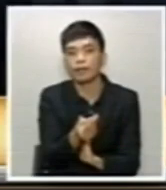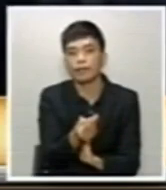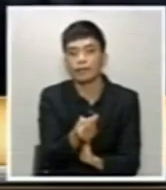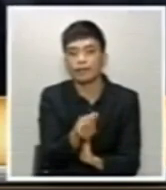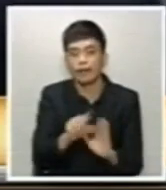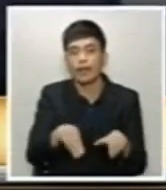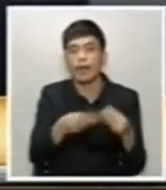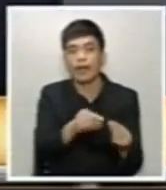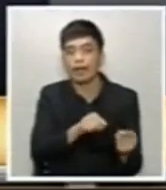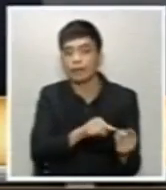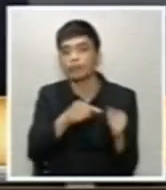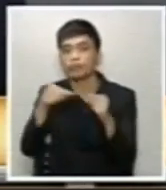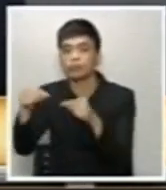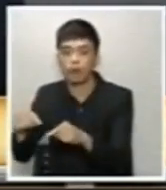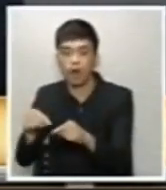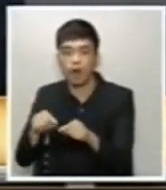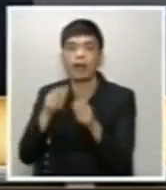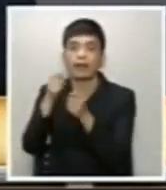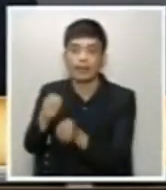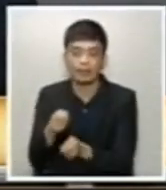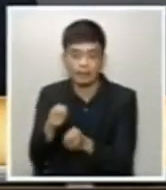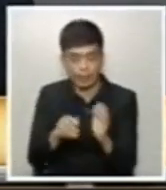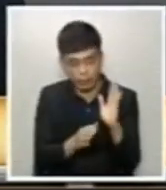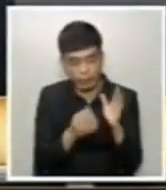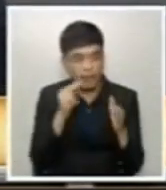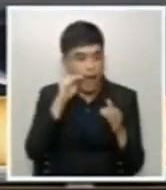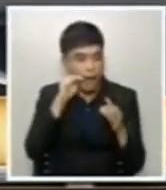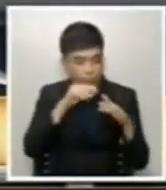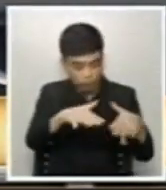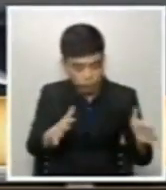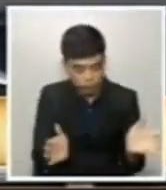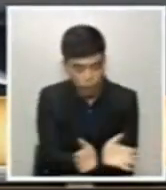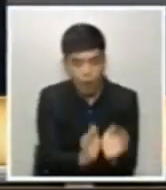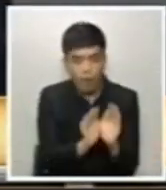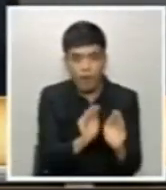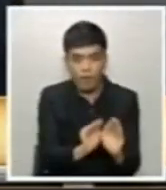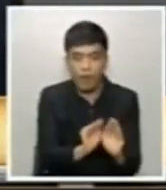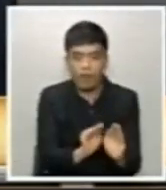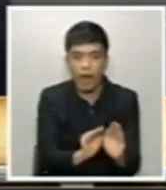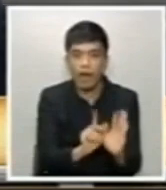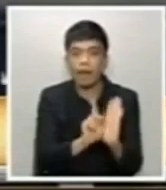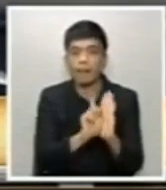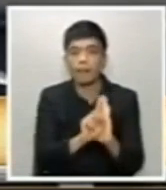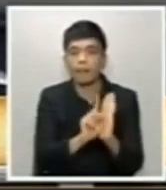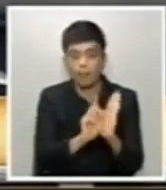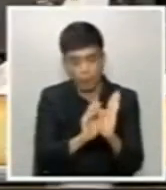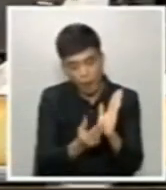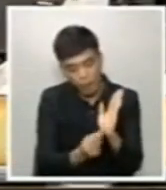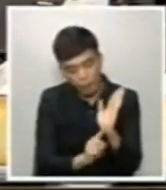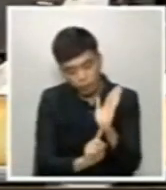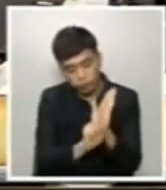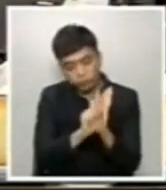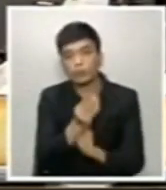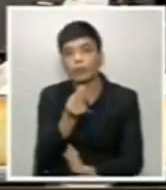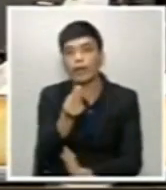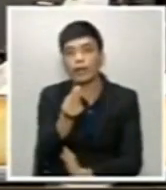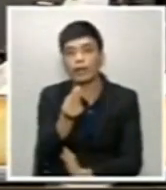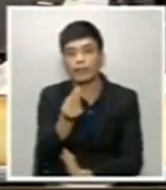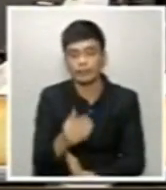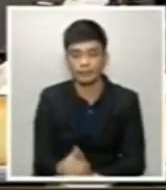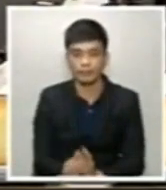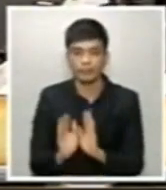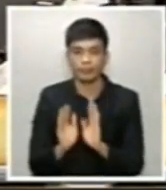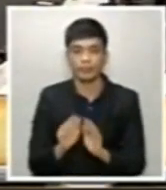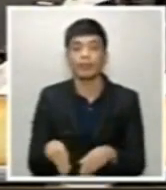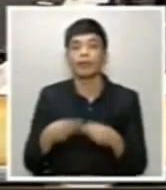เพื่อการเกษตรนะครับมีความจุสักเท่าไหร่ขอกราบเรียนท่านประธานไปยังท่านรัฐมนตรีครับ ครับขอเชิญท่านรัฐมนตรีว่าการกระทรวงเ